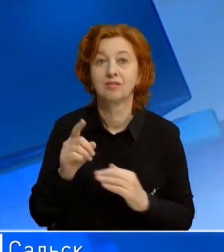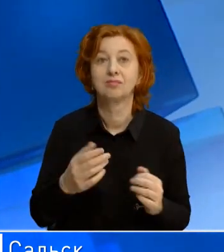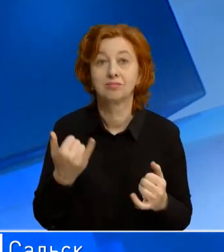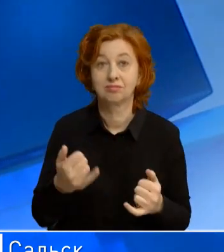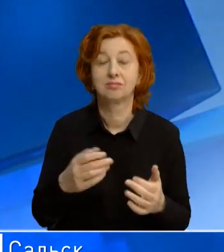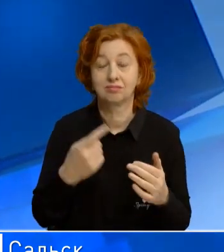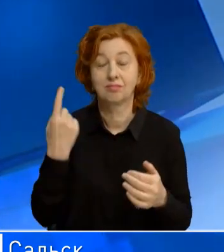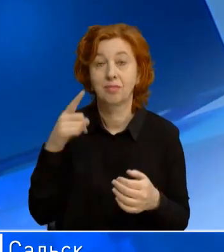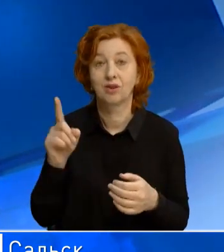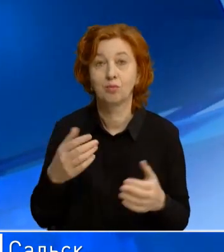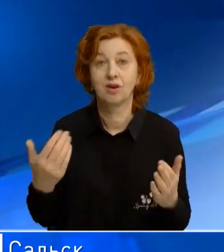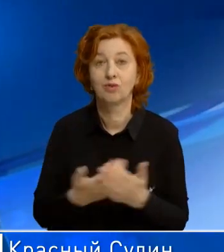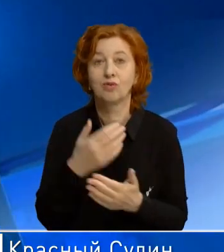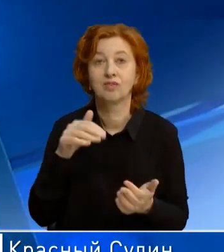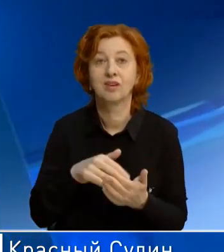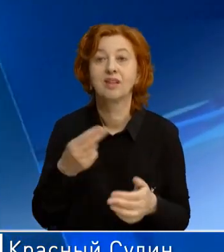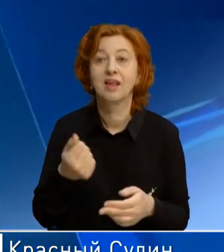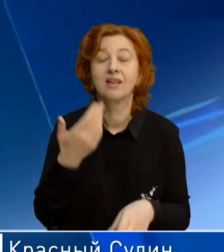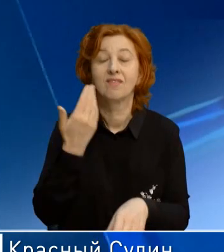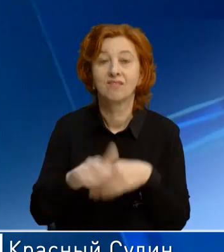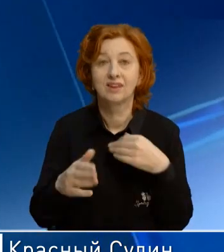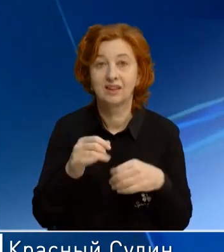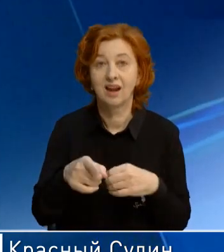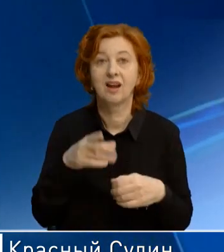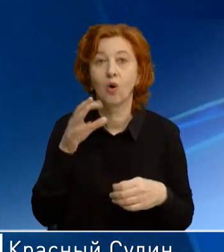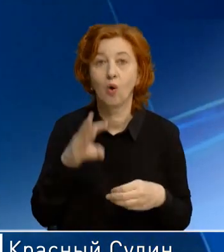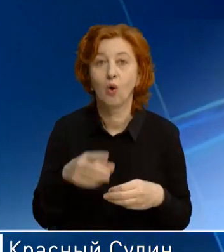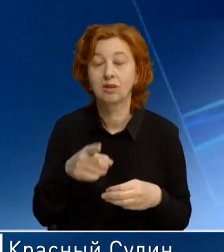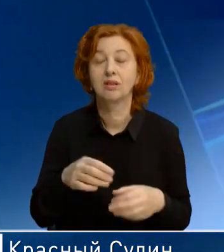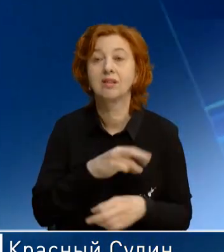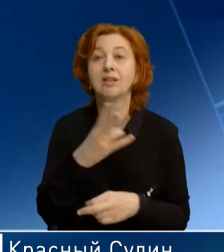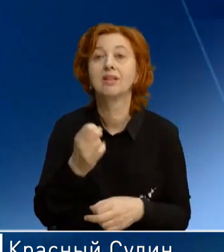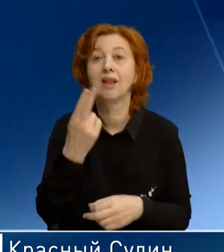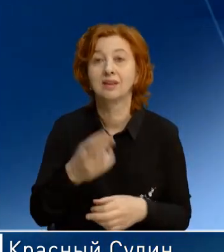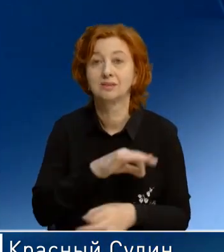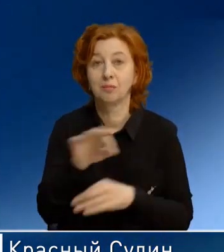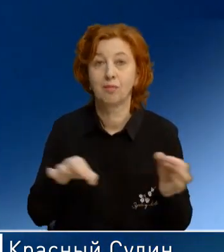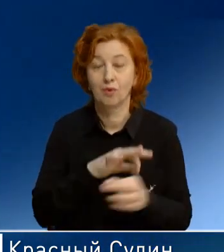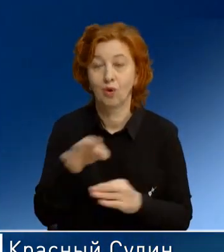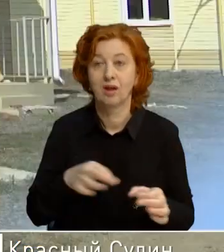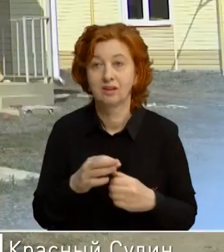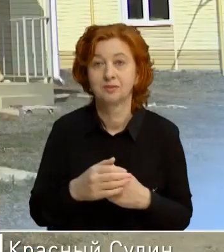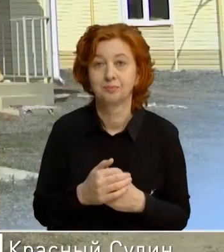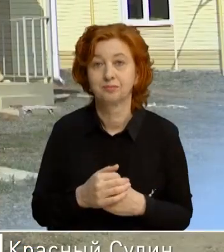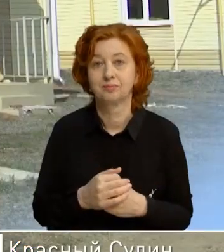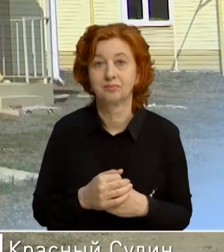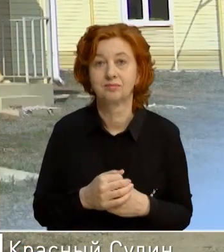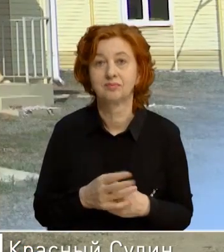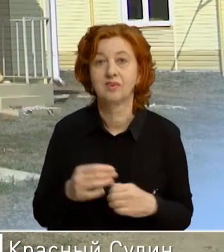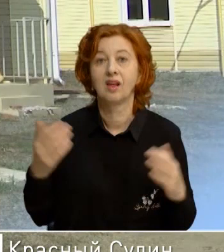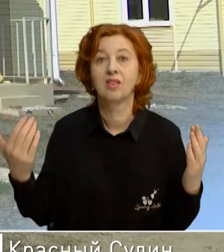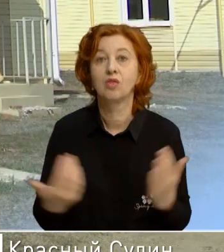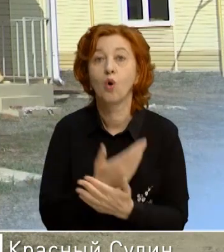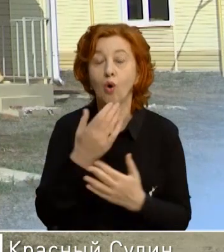группы губернаторского контроля. Деньги, выделенные на реализацию национальных проектов, освоены в полном объеме. Новое